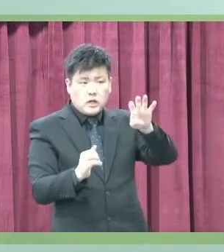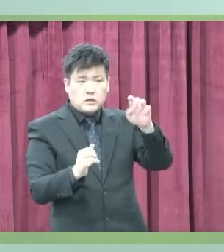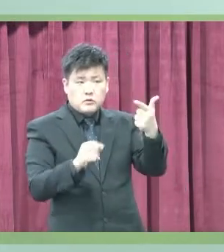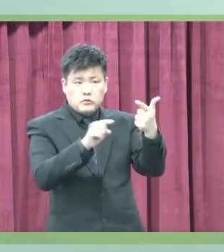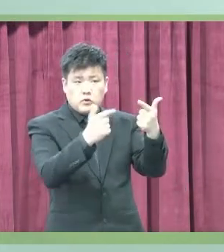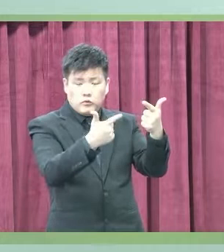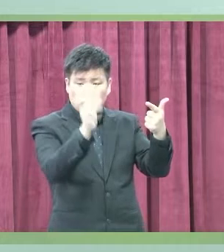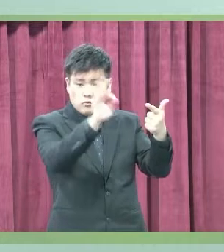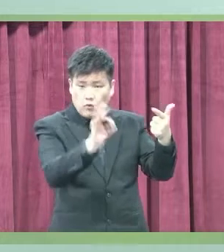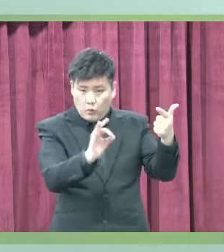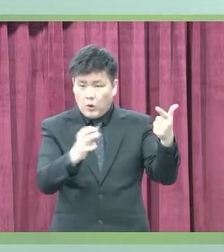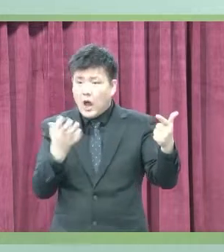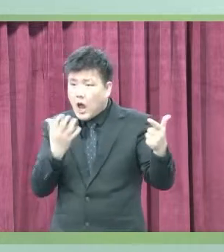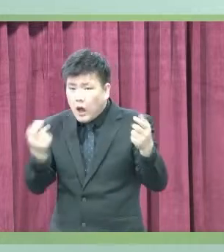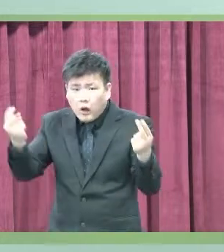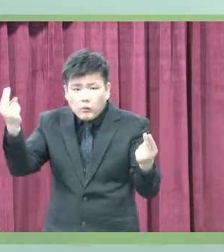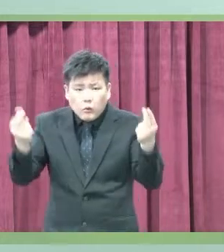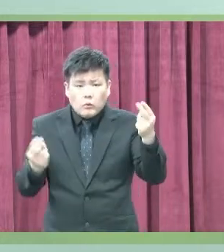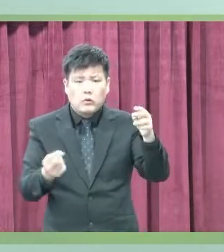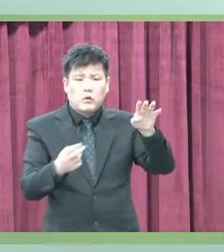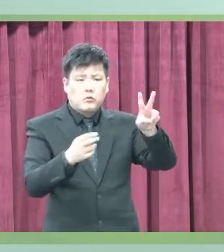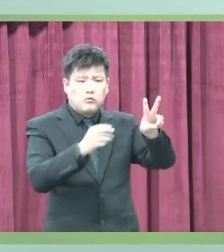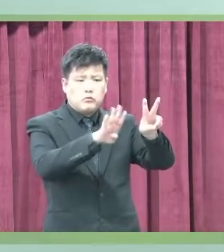비장애인보다 2배 이상의 비율을 보이고 있습니다.